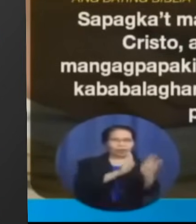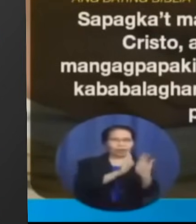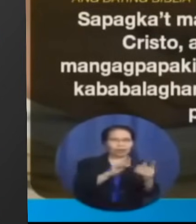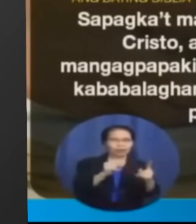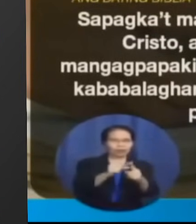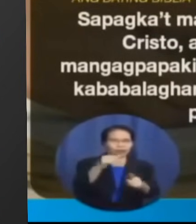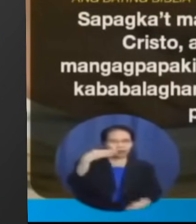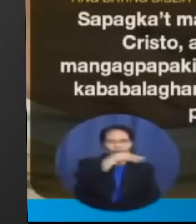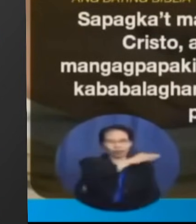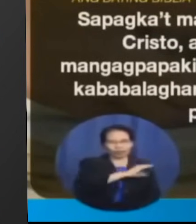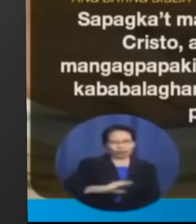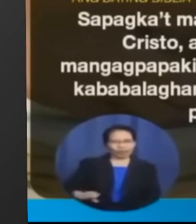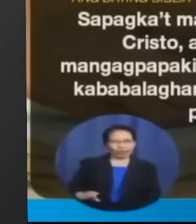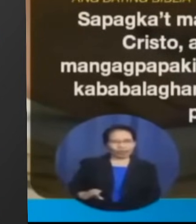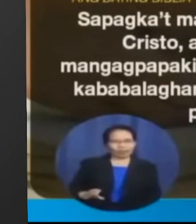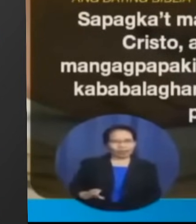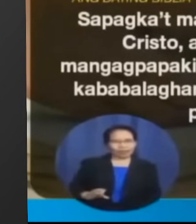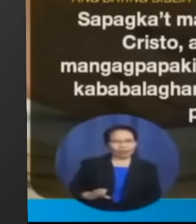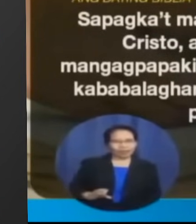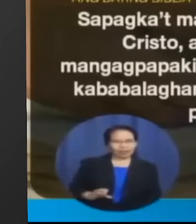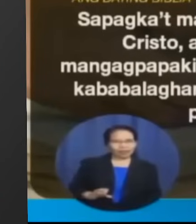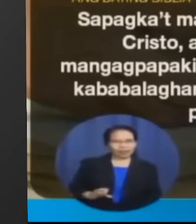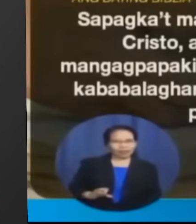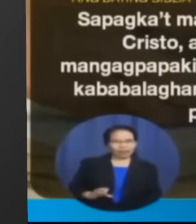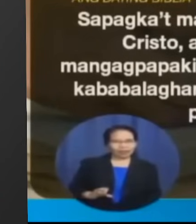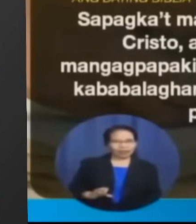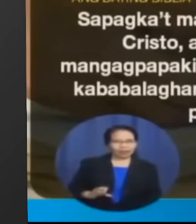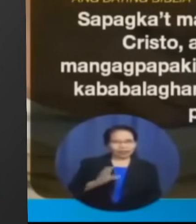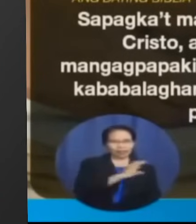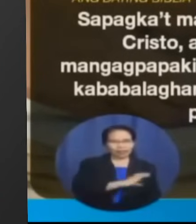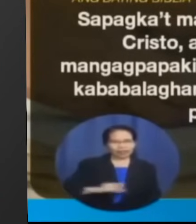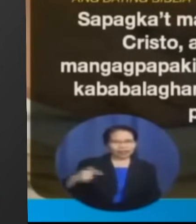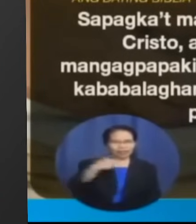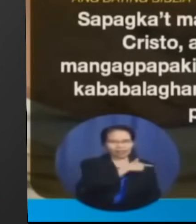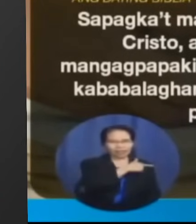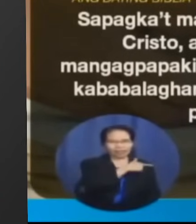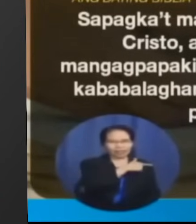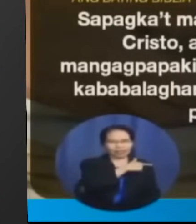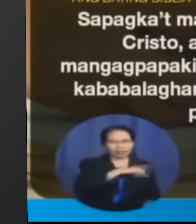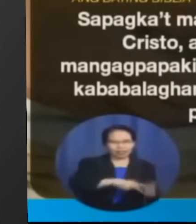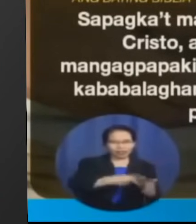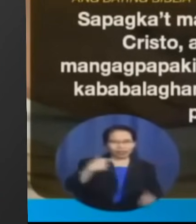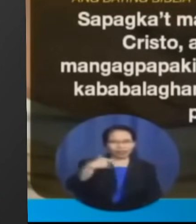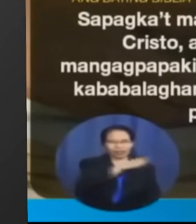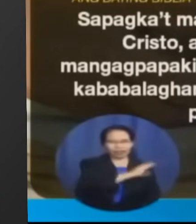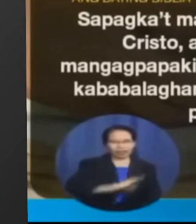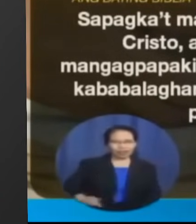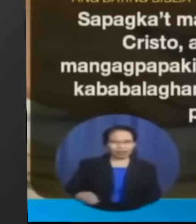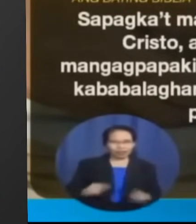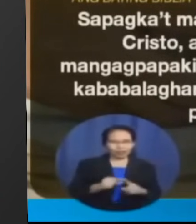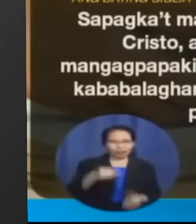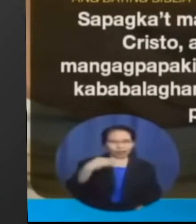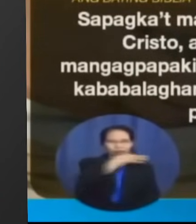yung salitang bulaang Kristo, ano yun? Kristong sinungaling. Yung salita